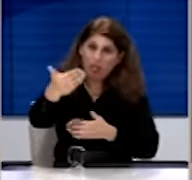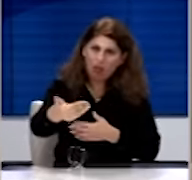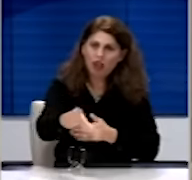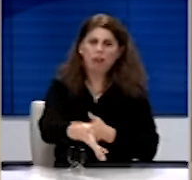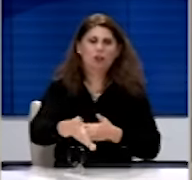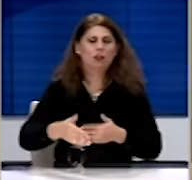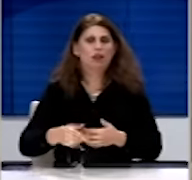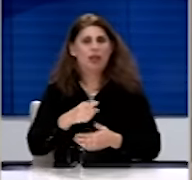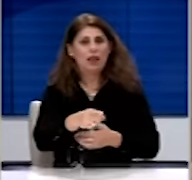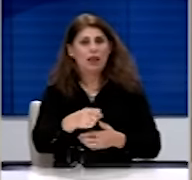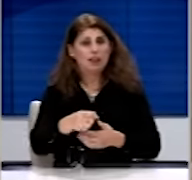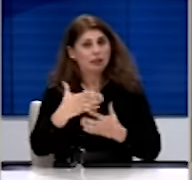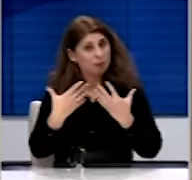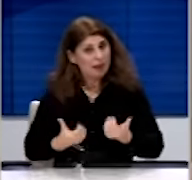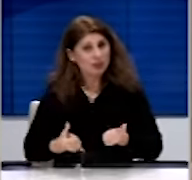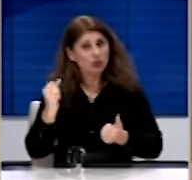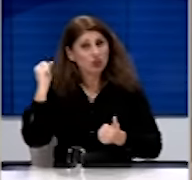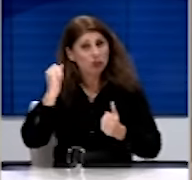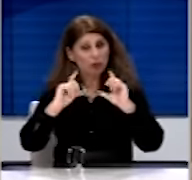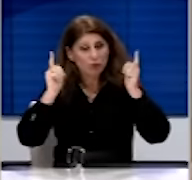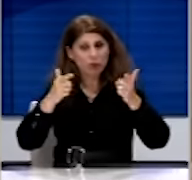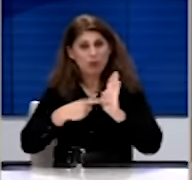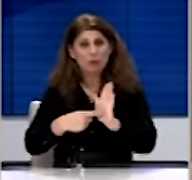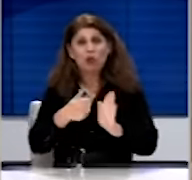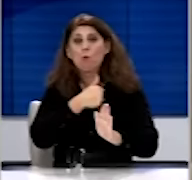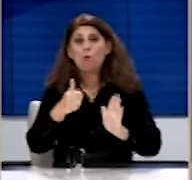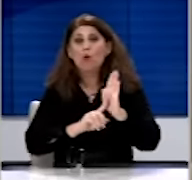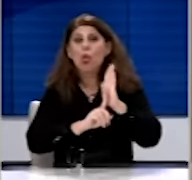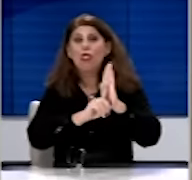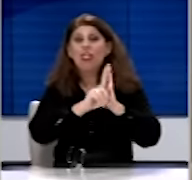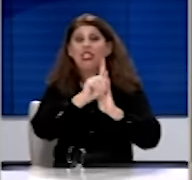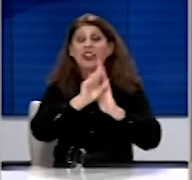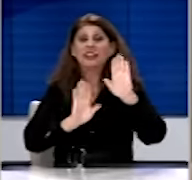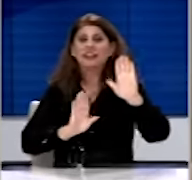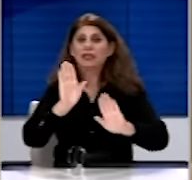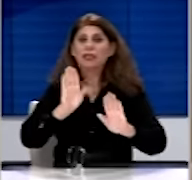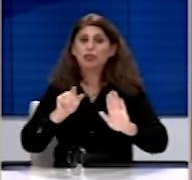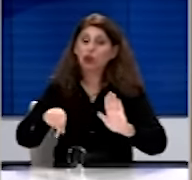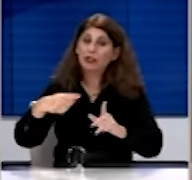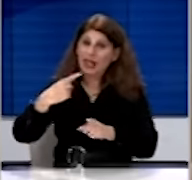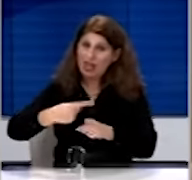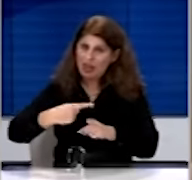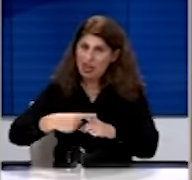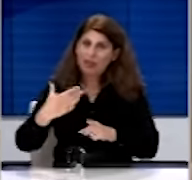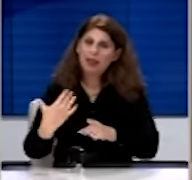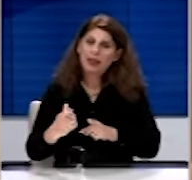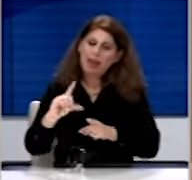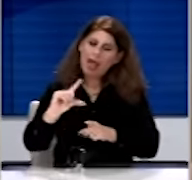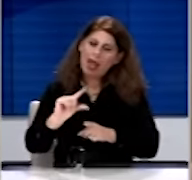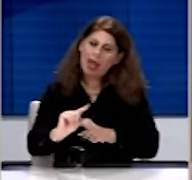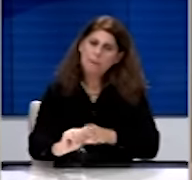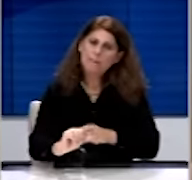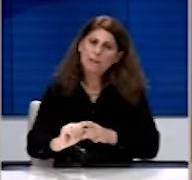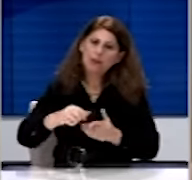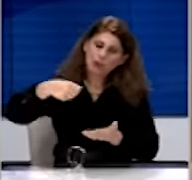σοσιαλδημοκρατίας μας παρουσιάζετε μόνο τους δείκτες στους οποίους η Ελλάδα είναι χαμηλά ή